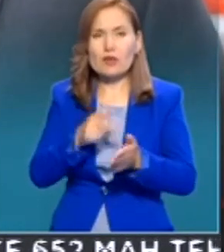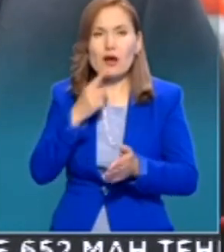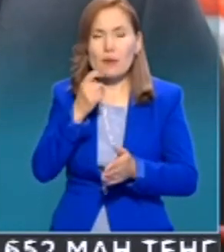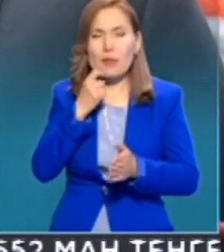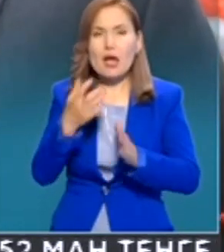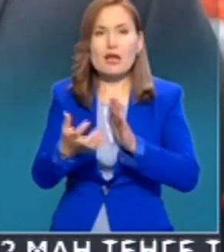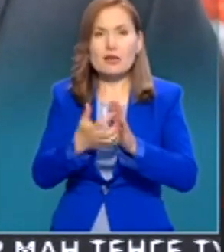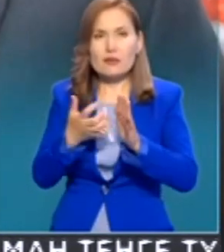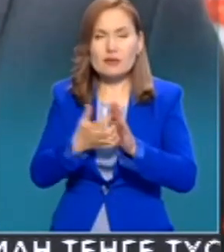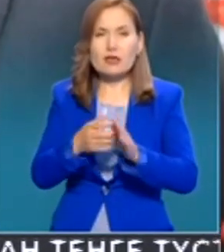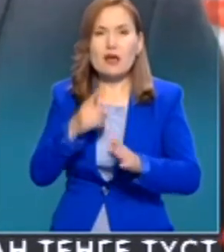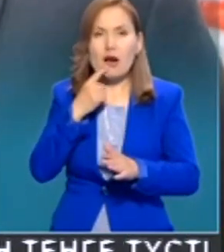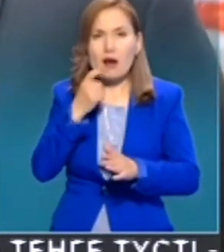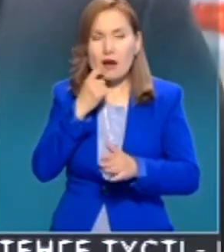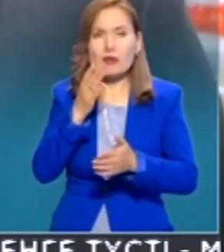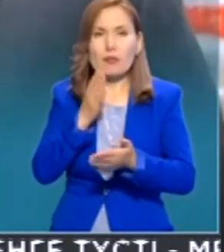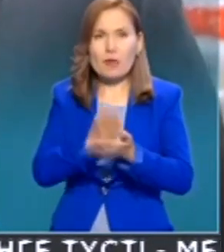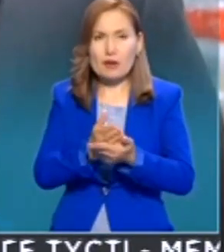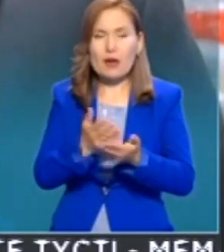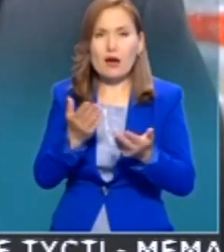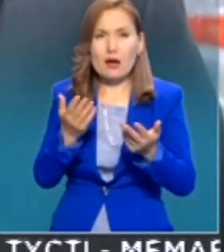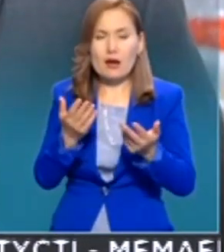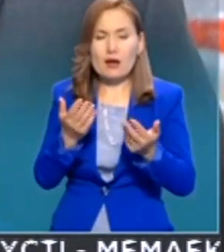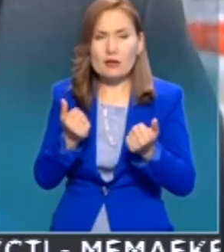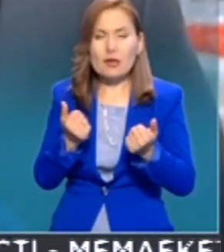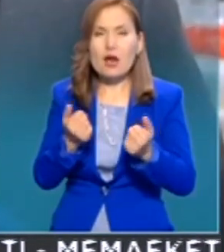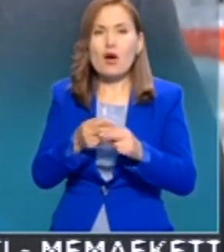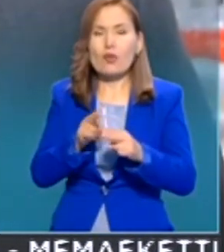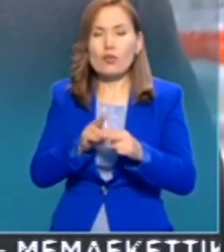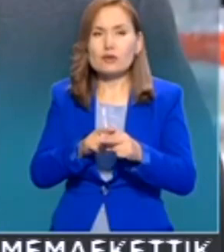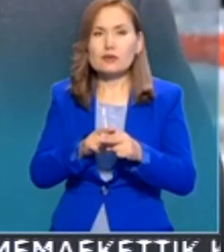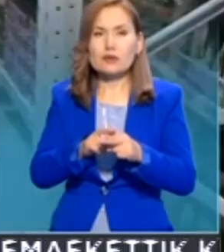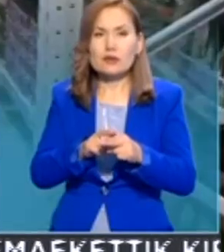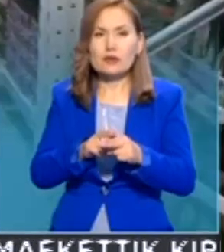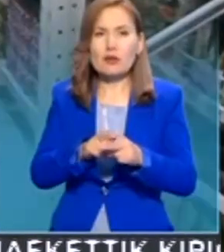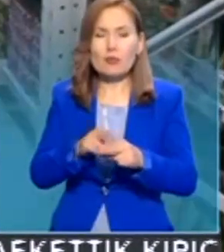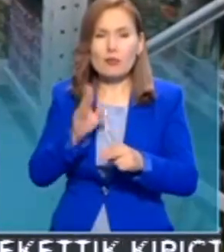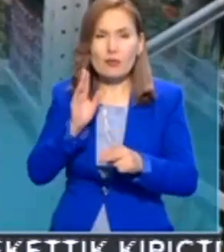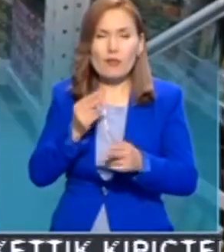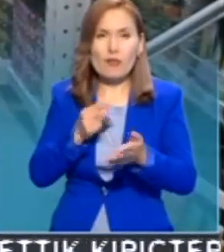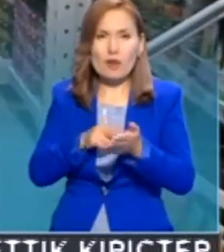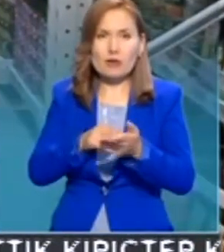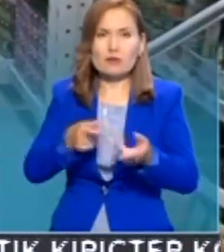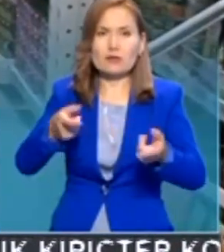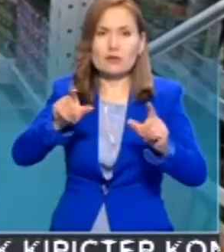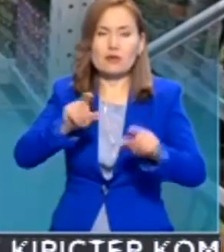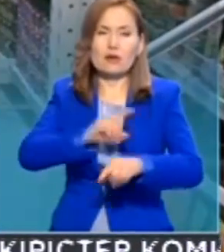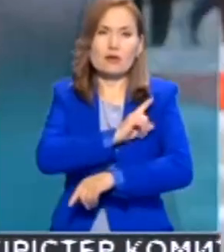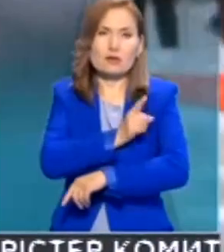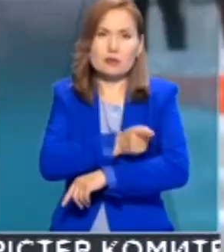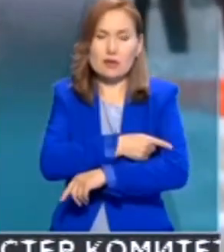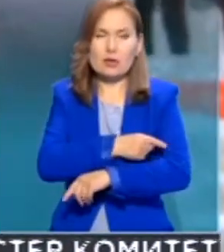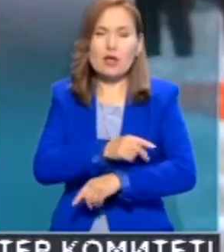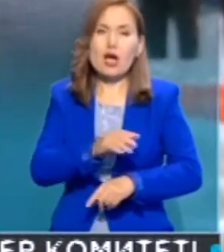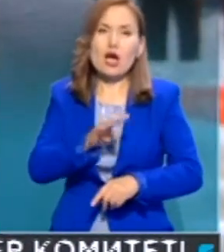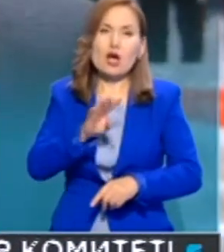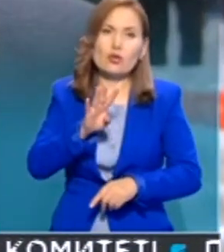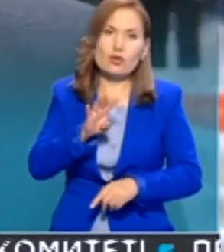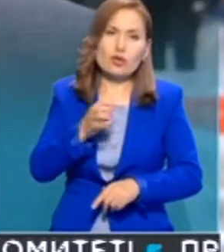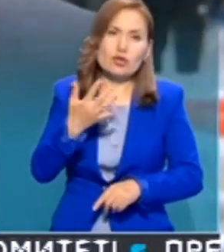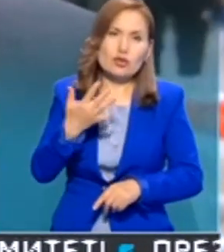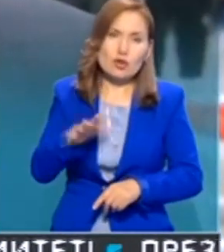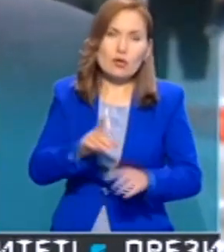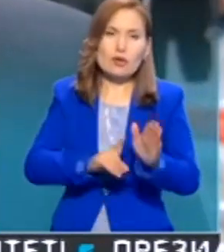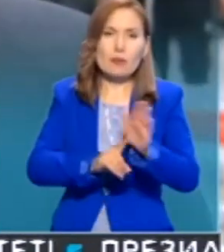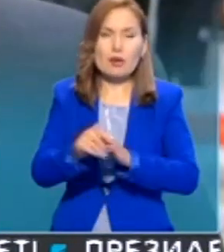дефицит бар деп айту ол дұрыс емес, алайда жаңа оның бағасы өзгеріп жатыр. 450 теңгеден болса ол 517 шамасында